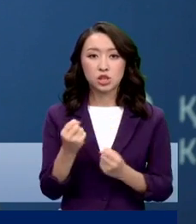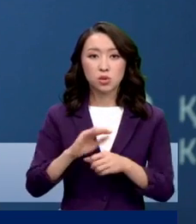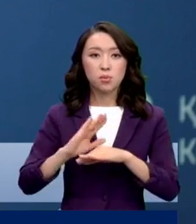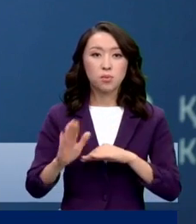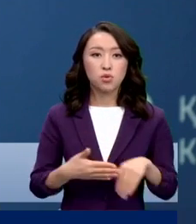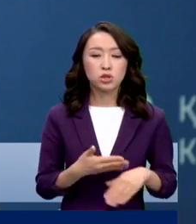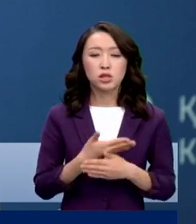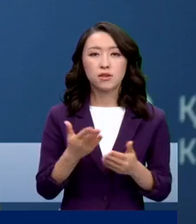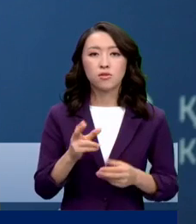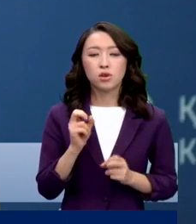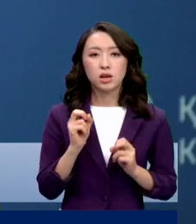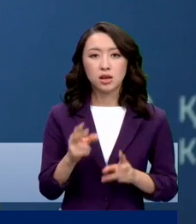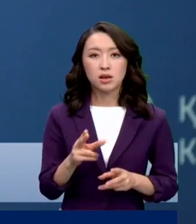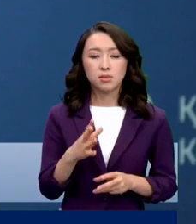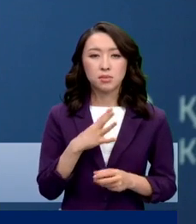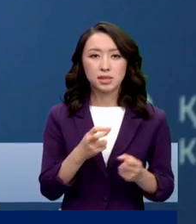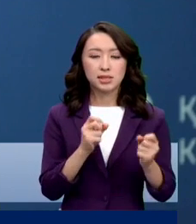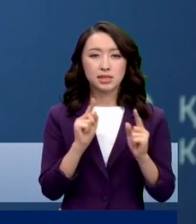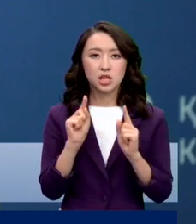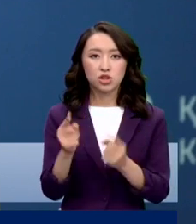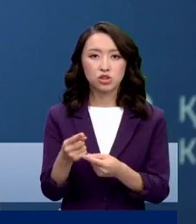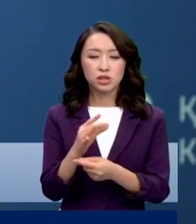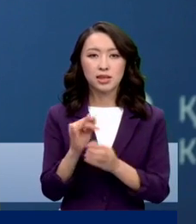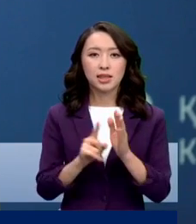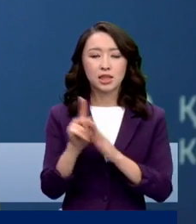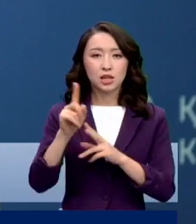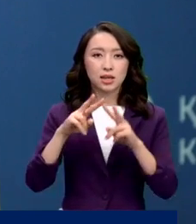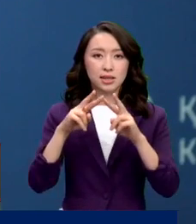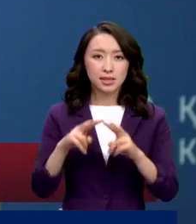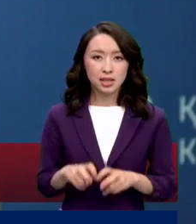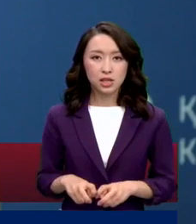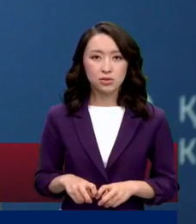того, как произошло задержание и началось расследование,